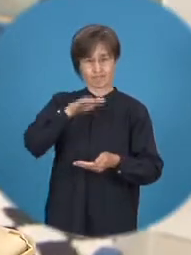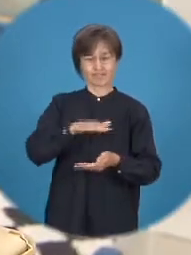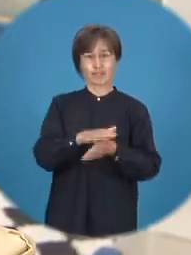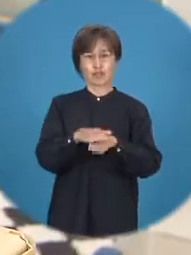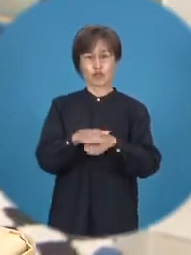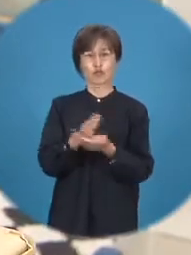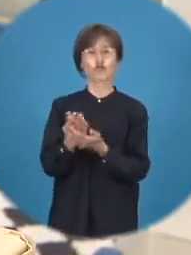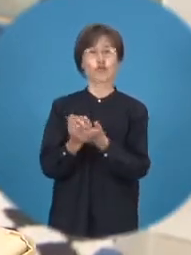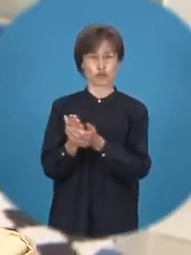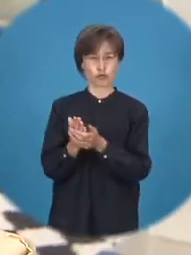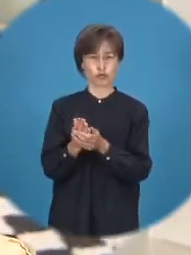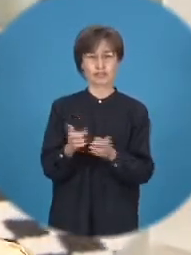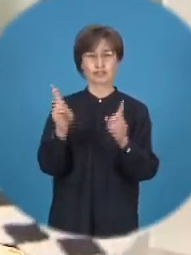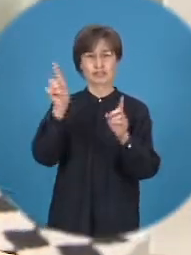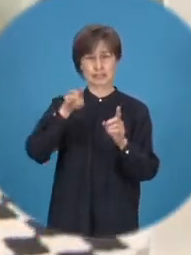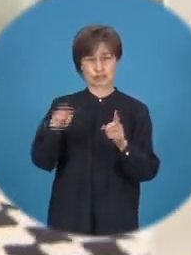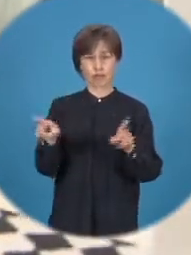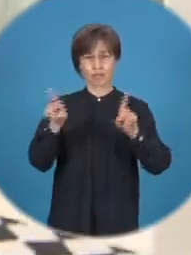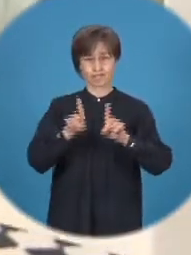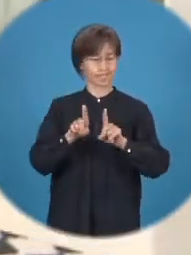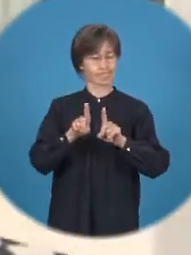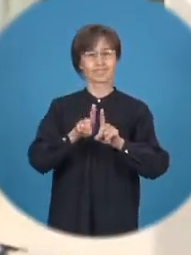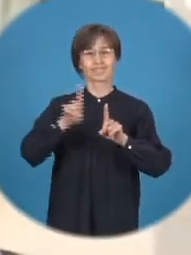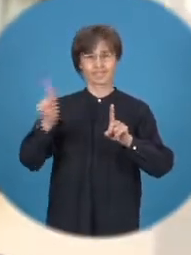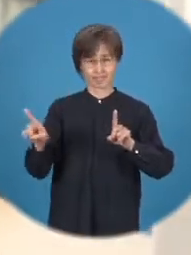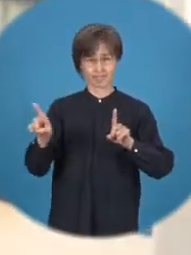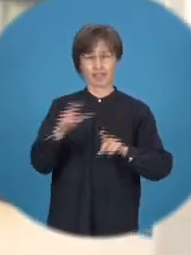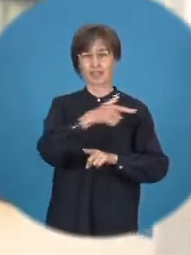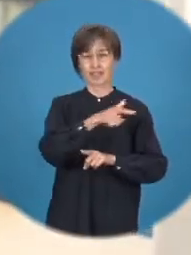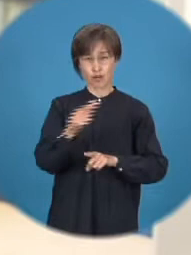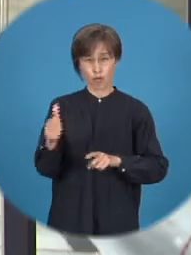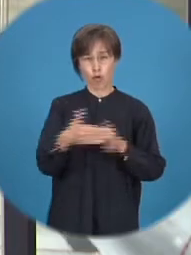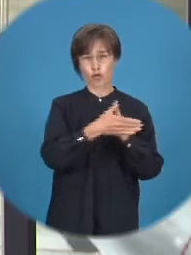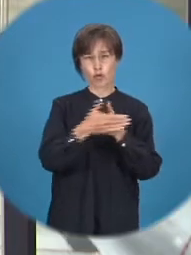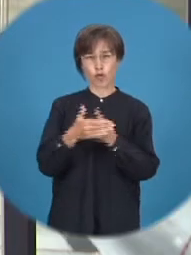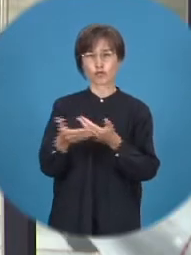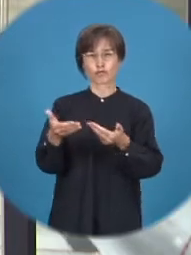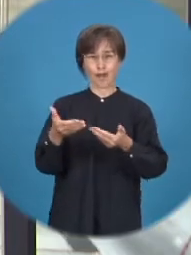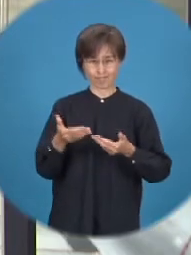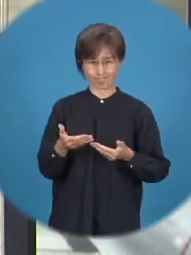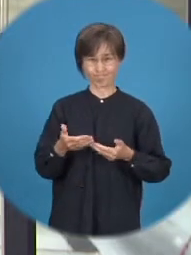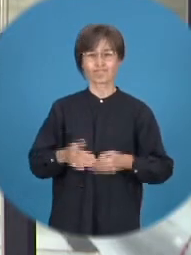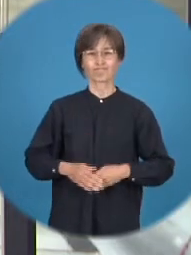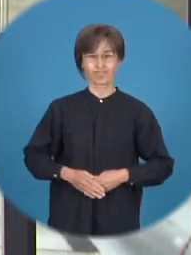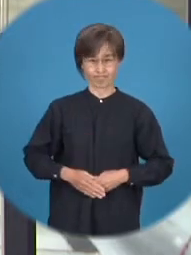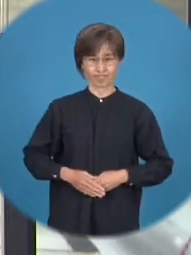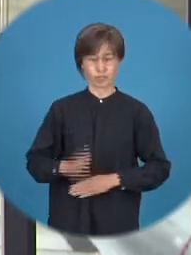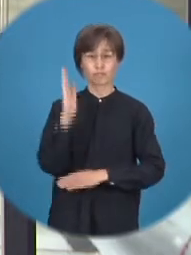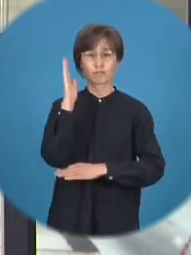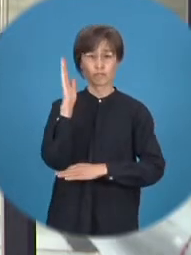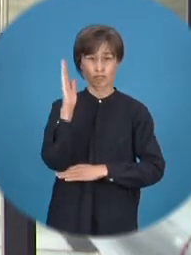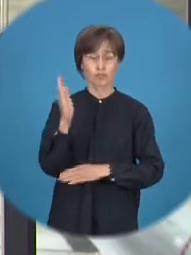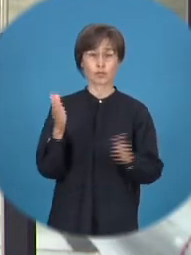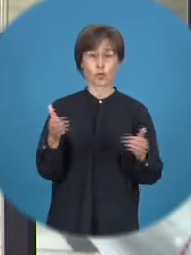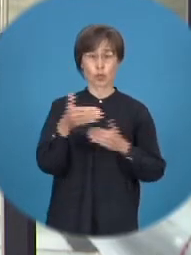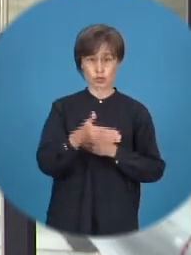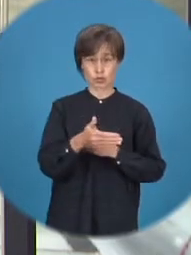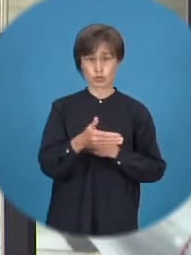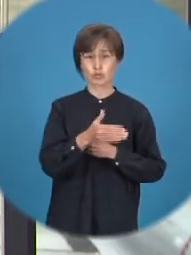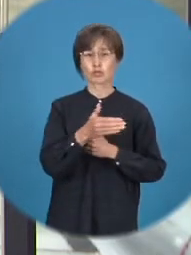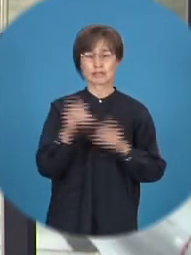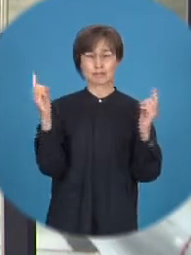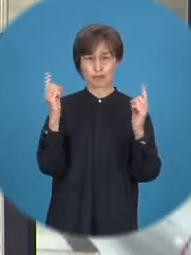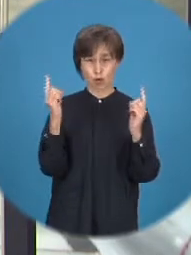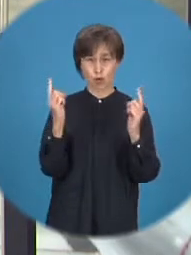など、さまざまなご協力をいただいています。また教室やイベントでは、開催時間の短